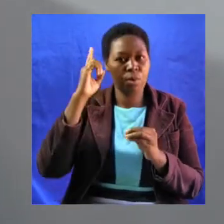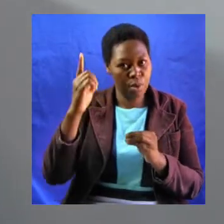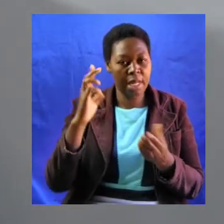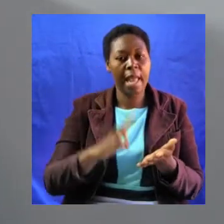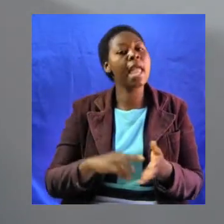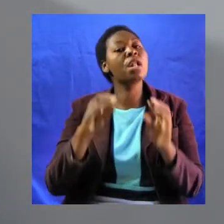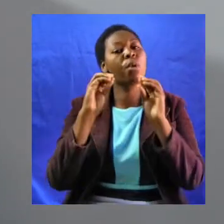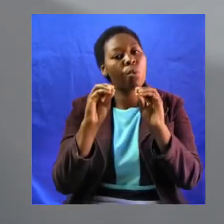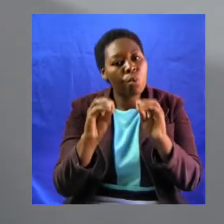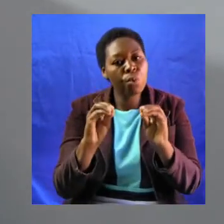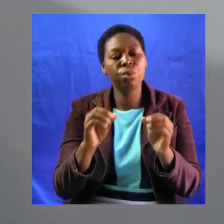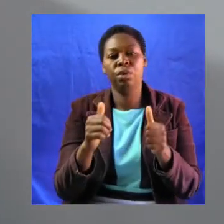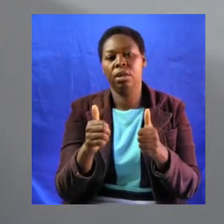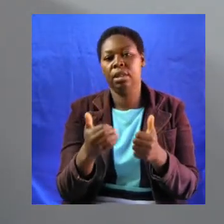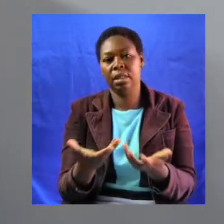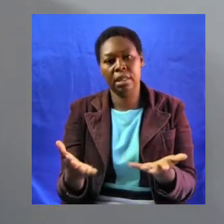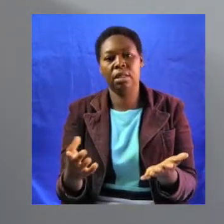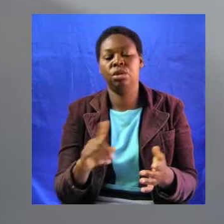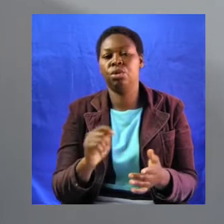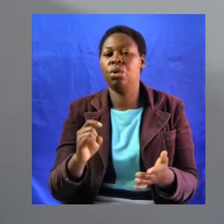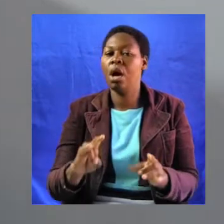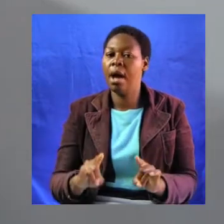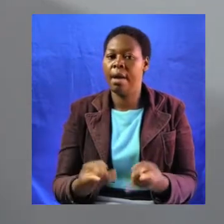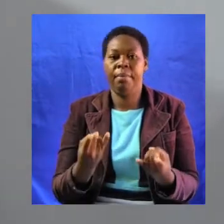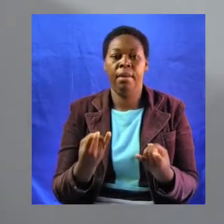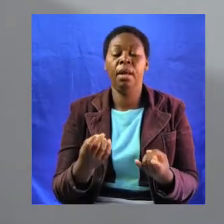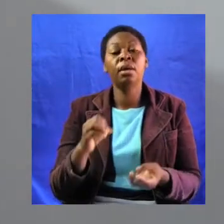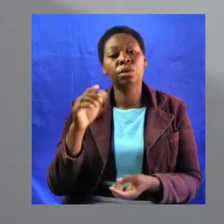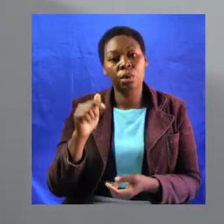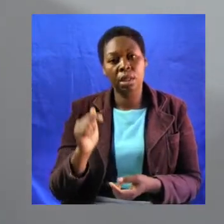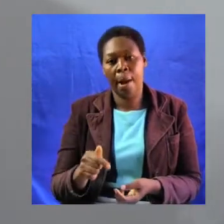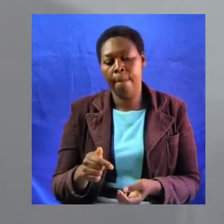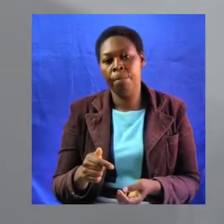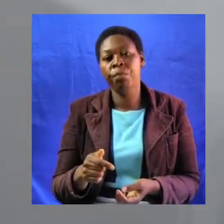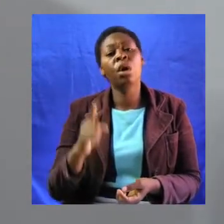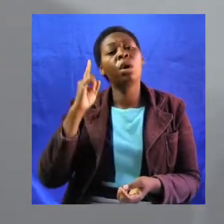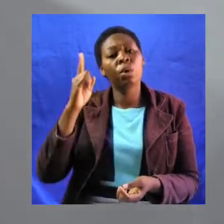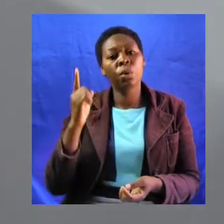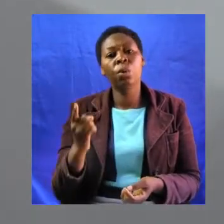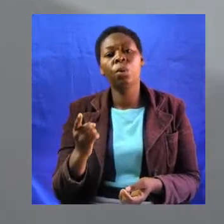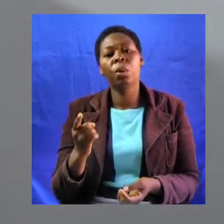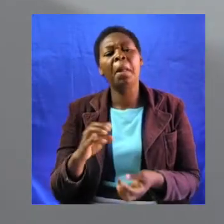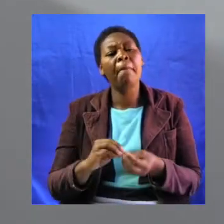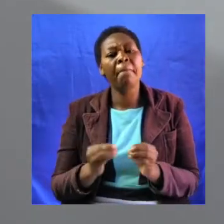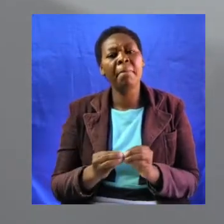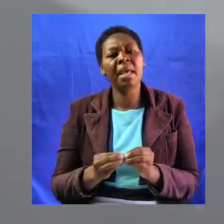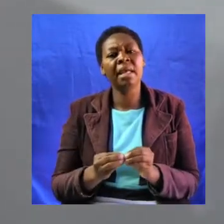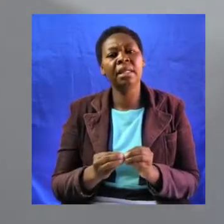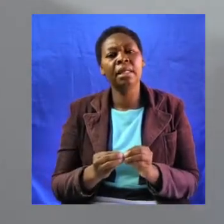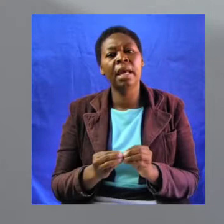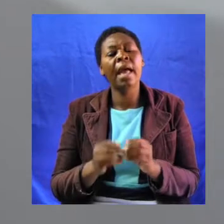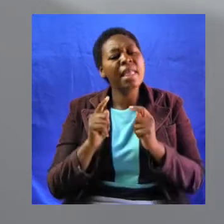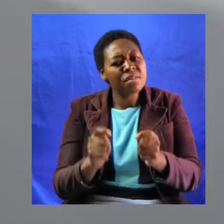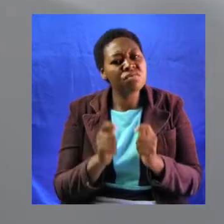vari verudzi rwechihedheni. But kunyangwe zvakadaro Mwari aiita effort yekuti muhedheni